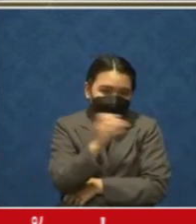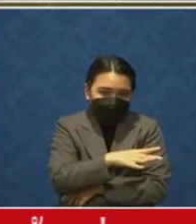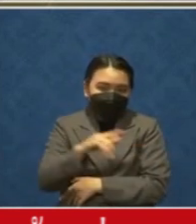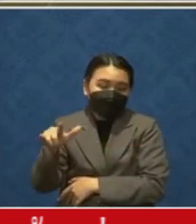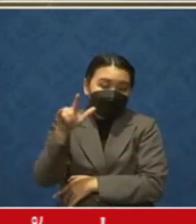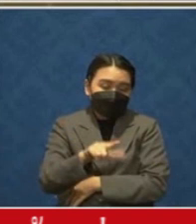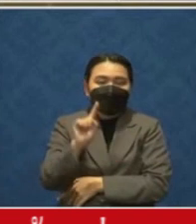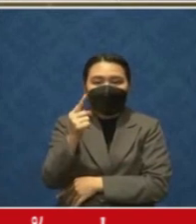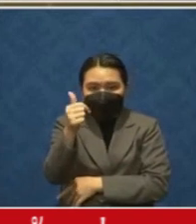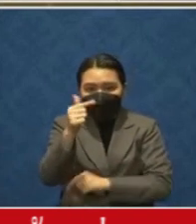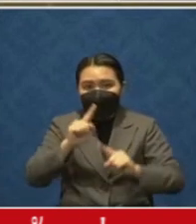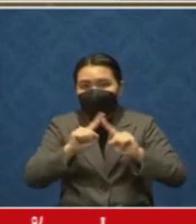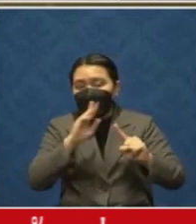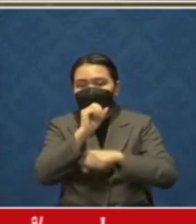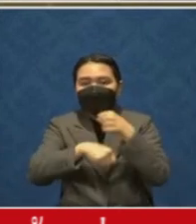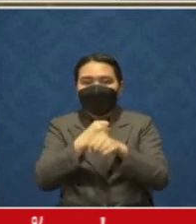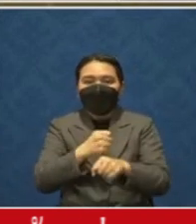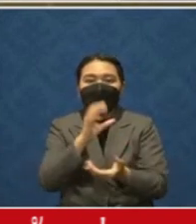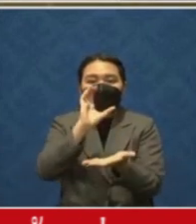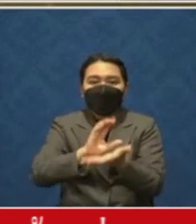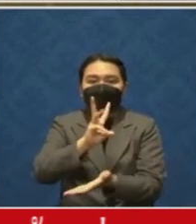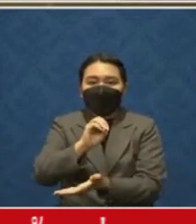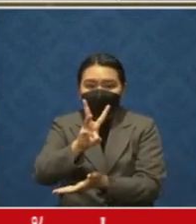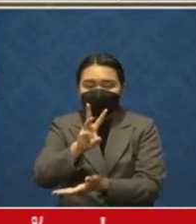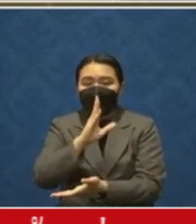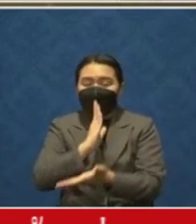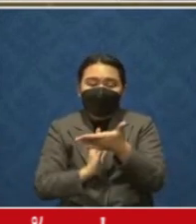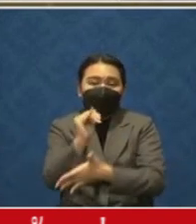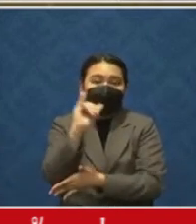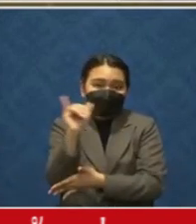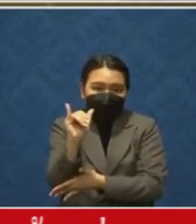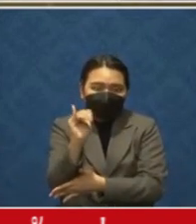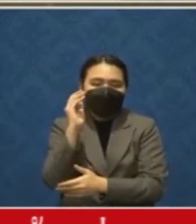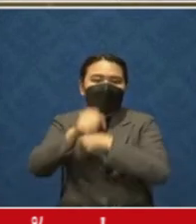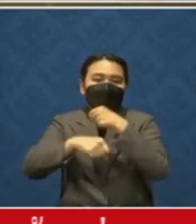หากไม่ผ่านงบในปี2566ก็เสนอต่อปีหน้า